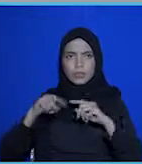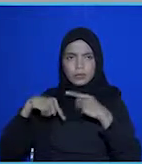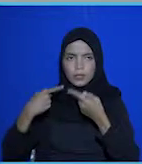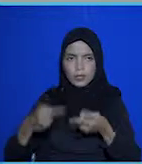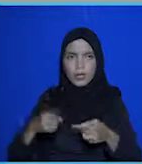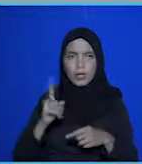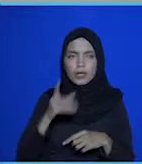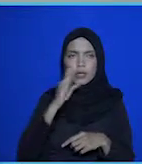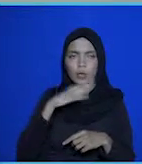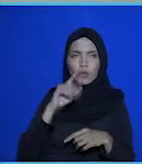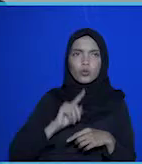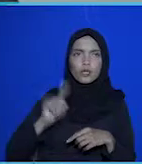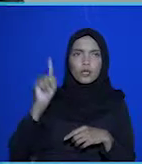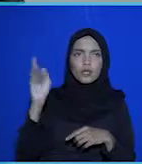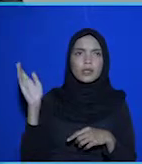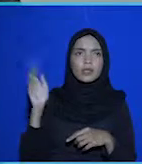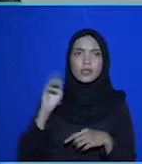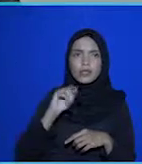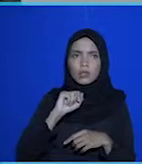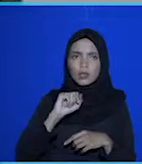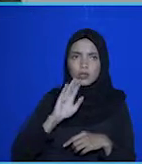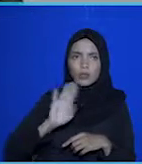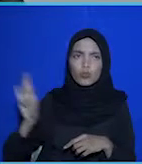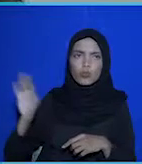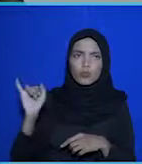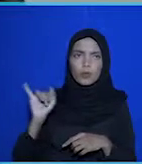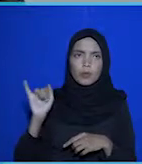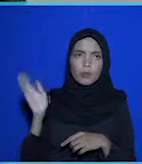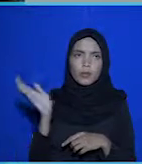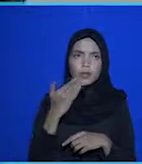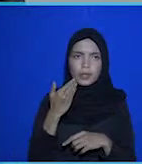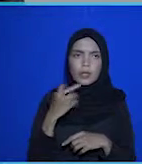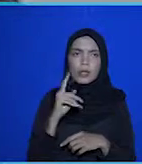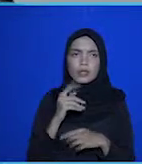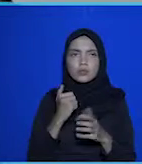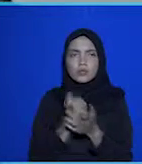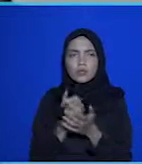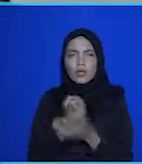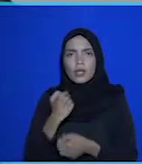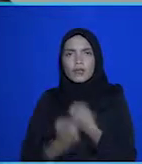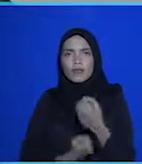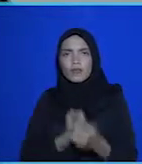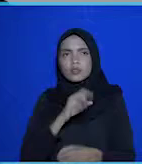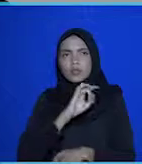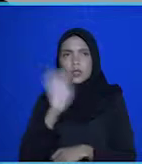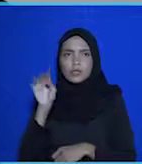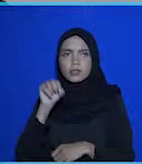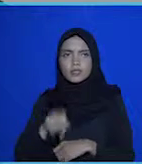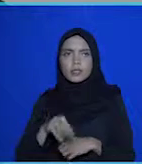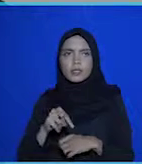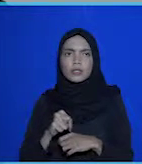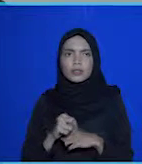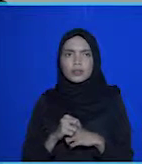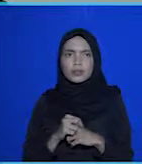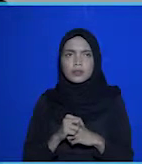Lombok Timur, dan Lombok Barat. Sebetulnya ada juga aktivis-aktivis Karang Taruna dan unsur-unsur lain ya yang sekarang apa namanya